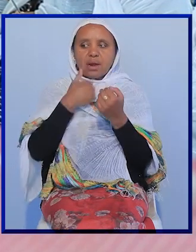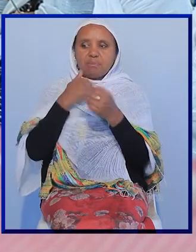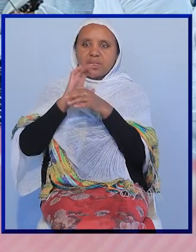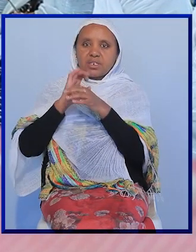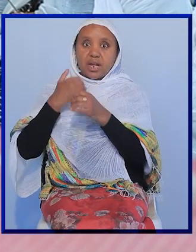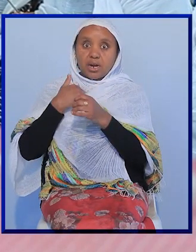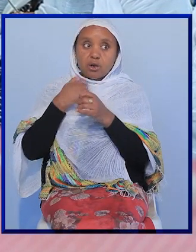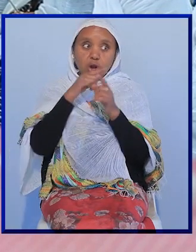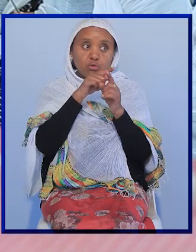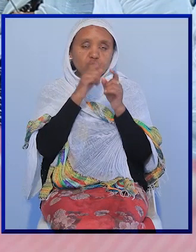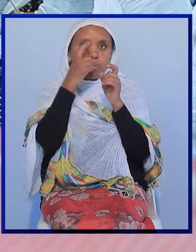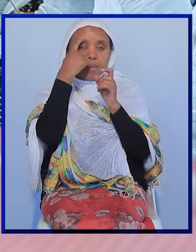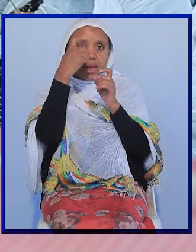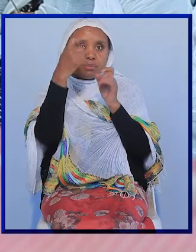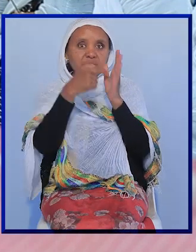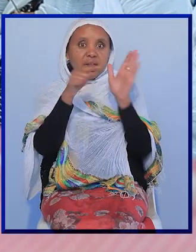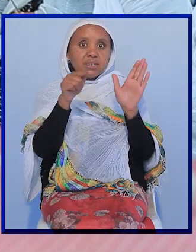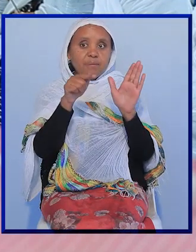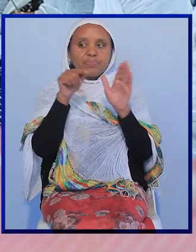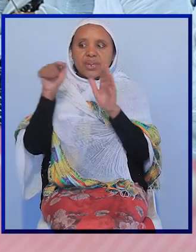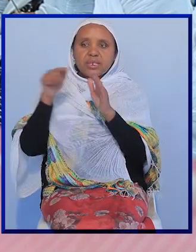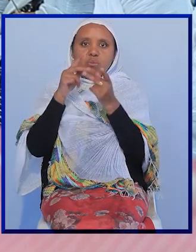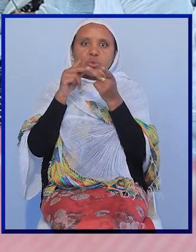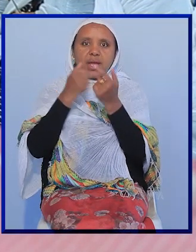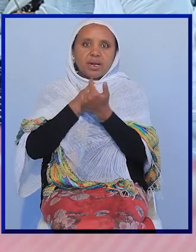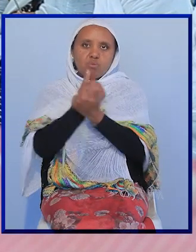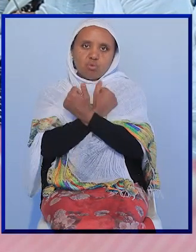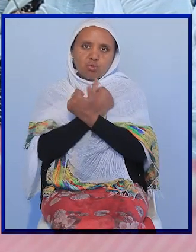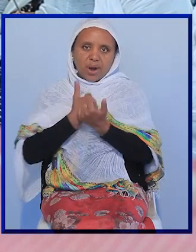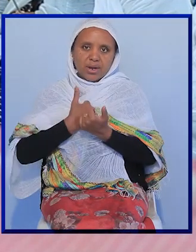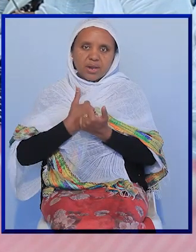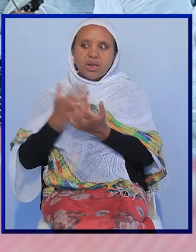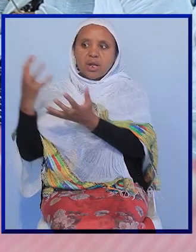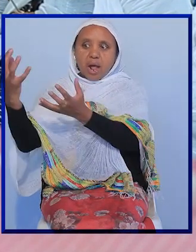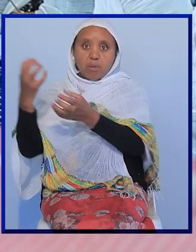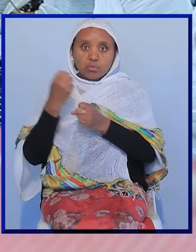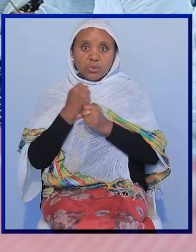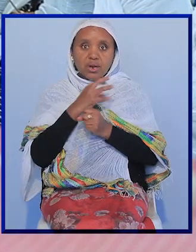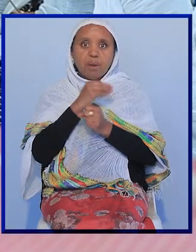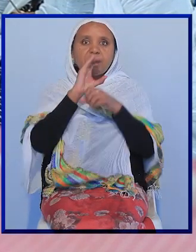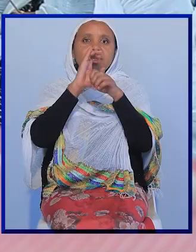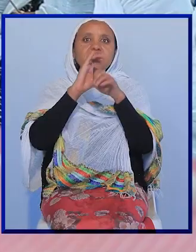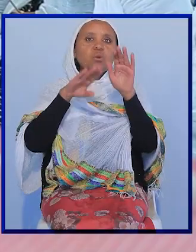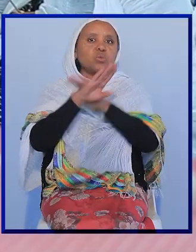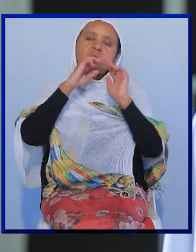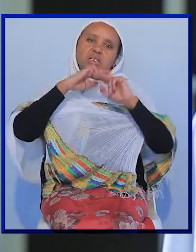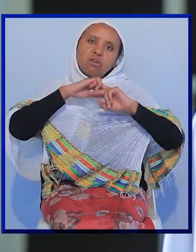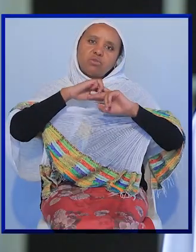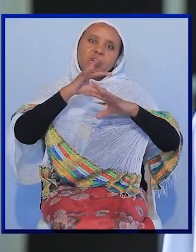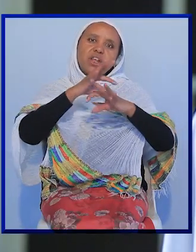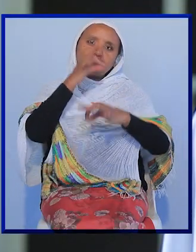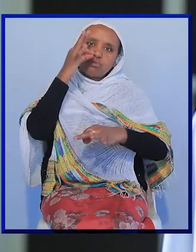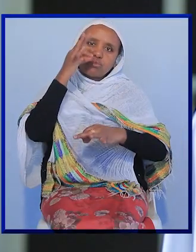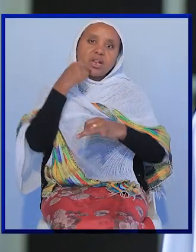ክርስቲያን አለ። ለእነሱ በህልም ትገለጥላቸውና እዚህ ስፍራ ላይ ወዳጅ አለ፣ አንሱትና በቤተ ክርስቲያን ውስጥ አሳርፉ